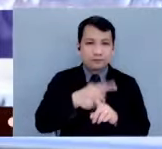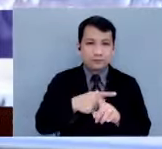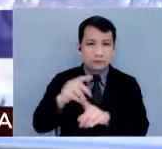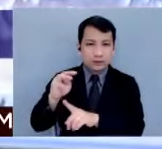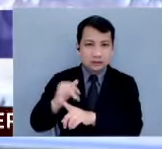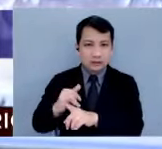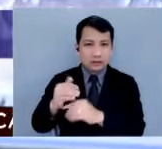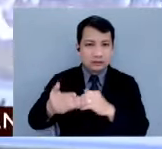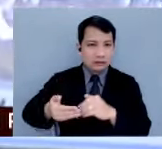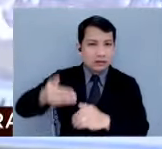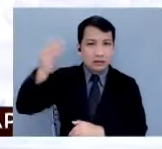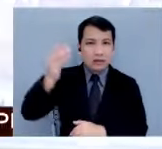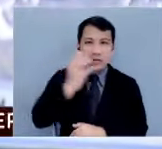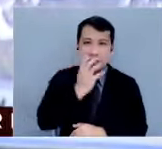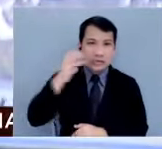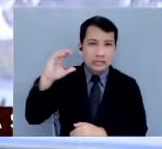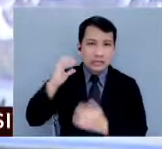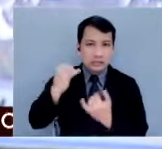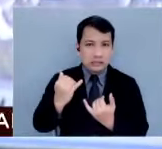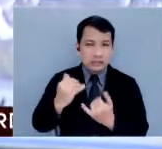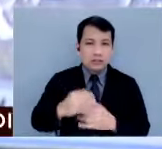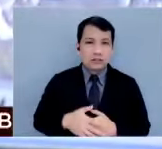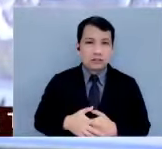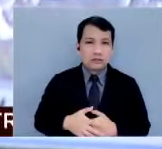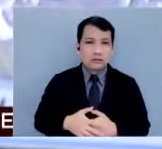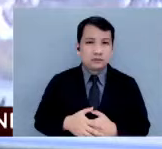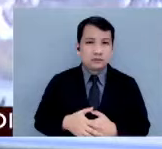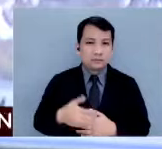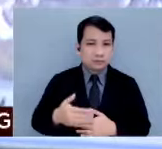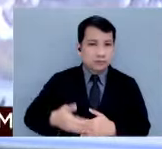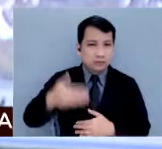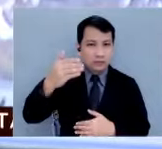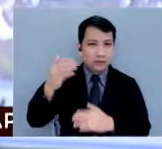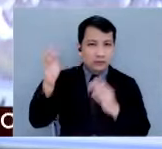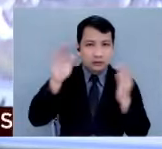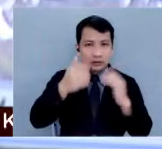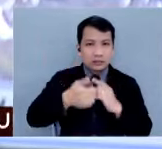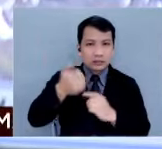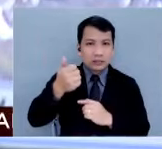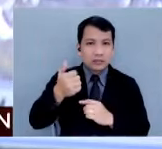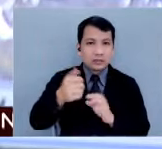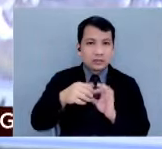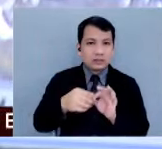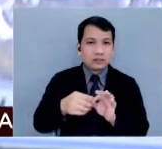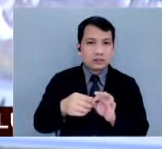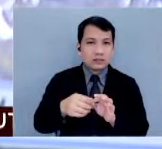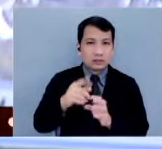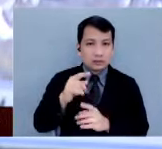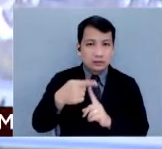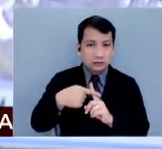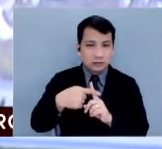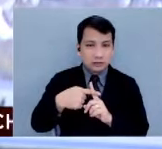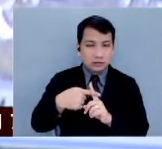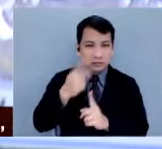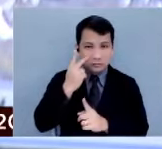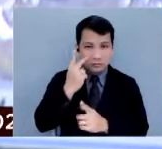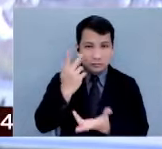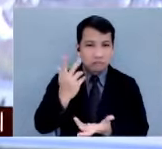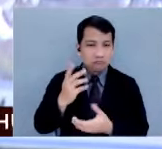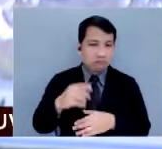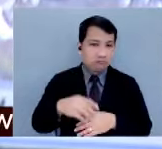pa talaga ang heat index, taas ang air temperature. Ito po yung instrumental, mini-measure ng thermometer. And